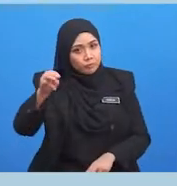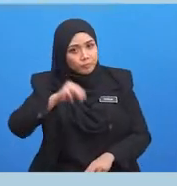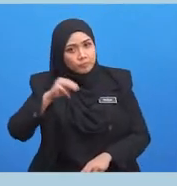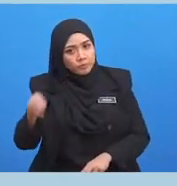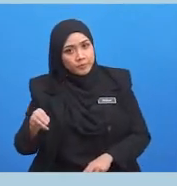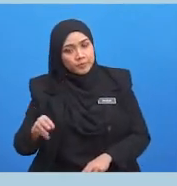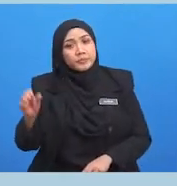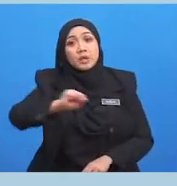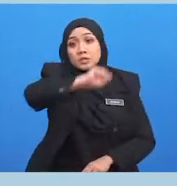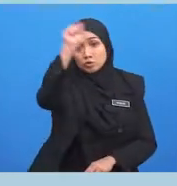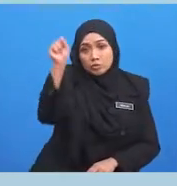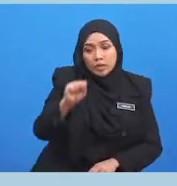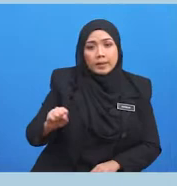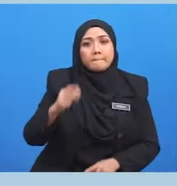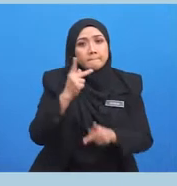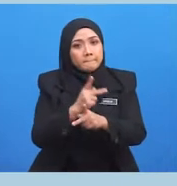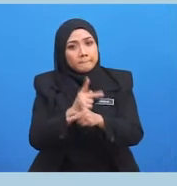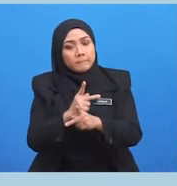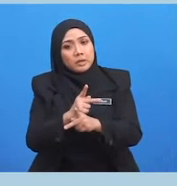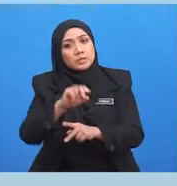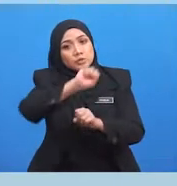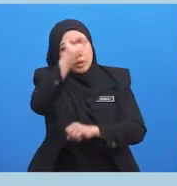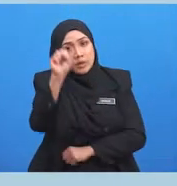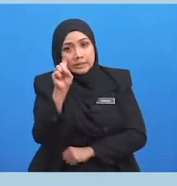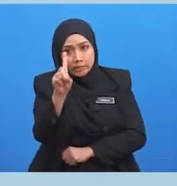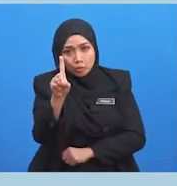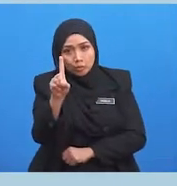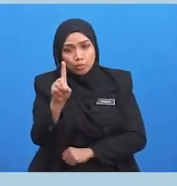murid-murid. Kita lihat soalan berikut.